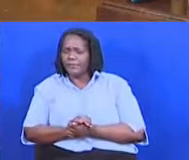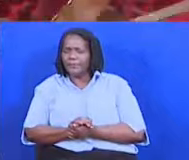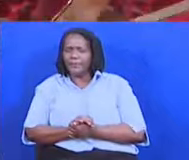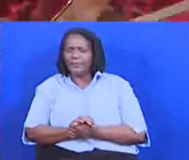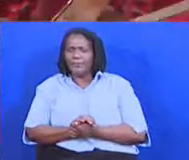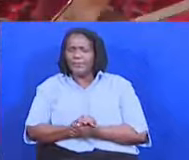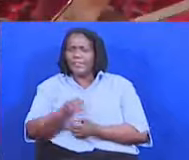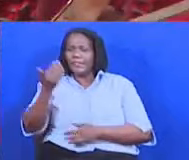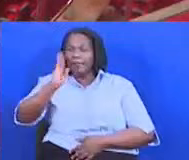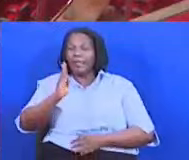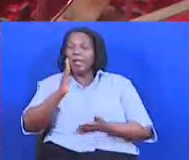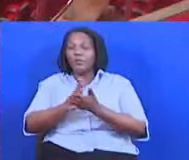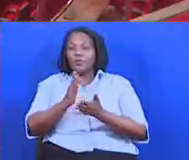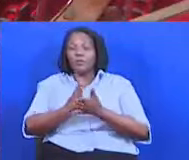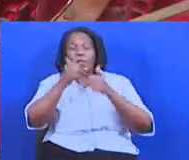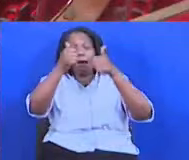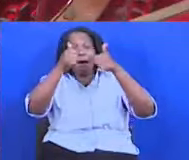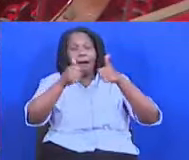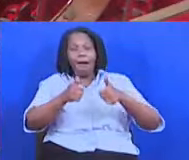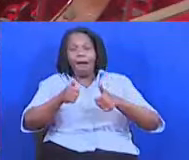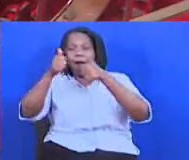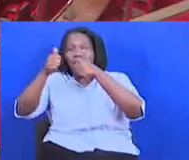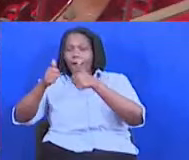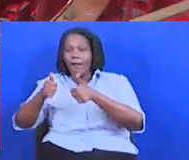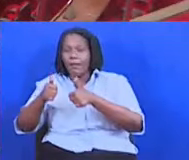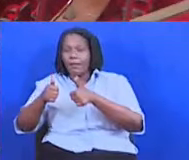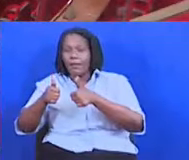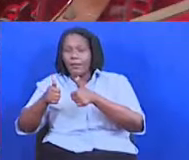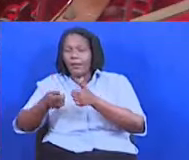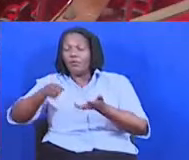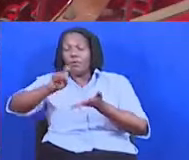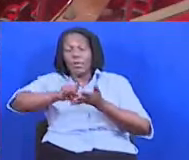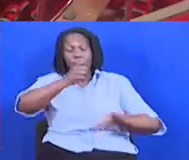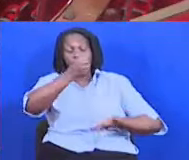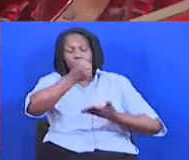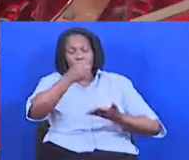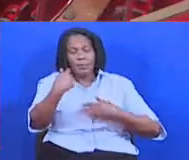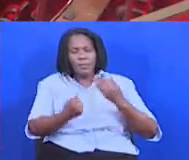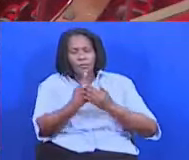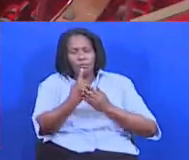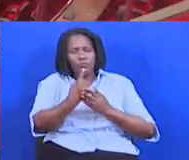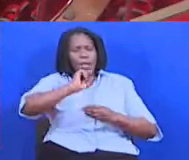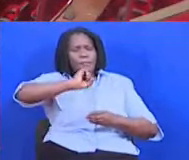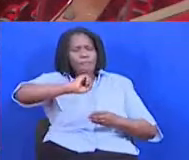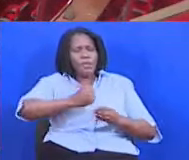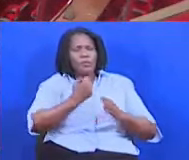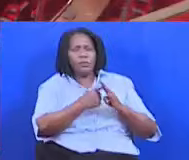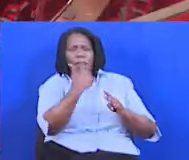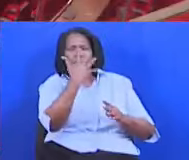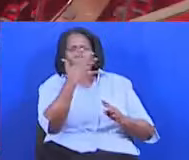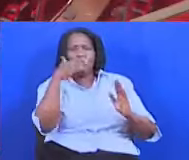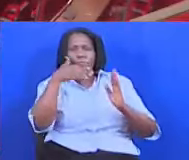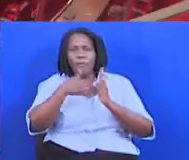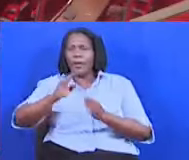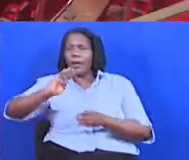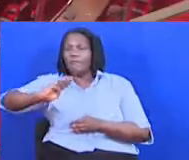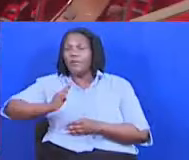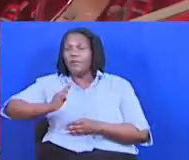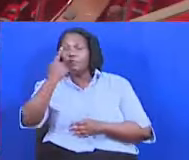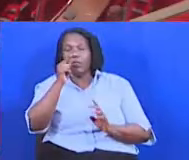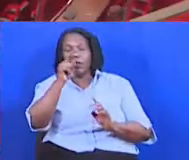serikali iliahidi kweli kuongeza bajeti kutoka milioni 500 mpaka